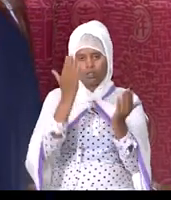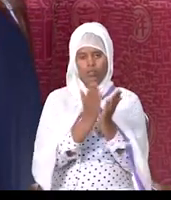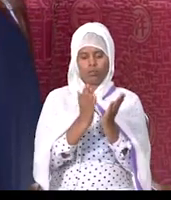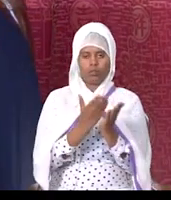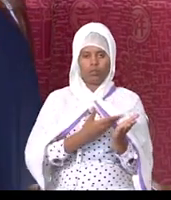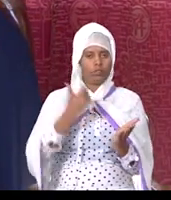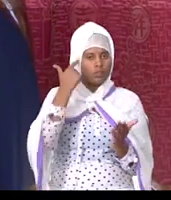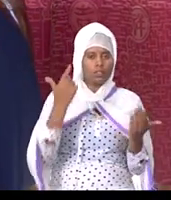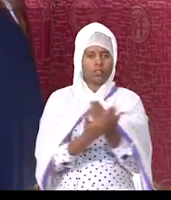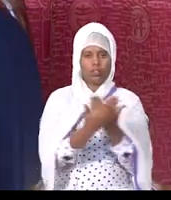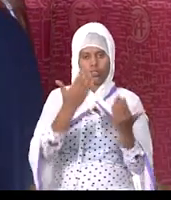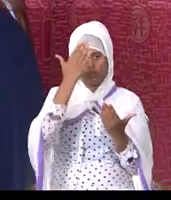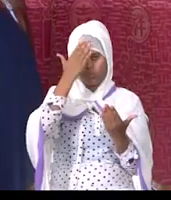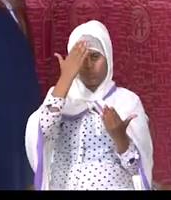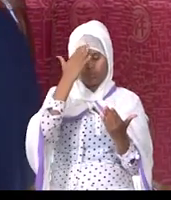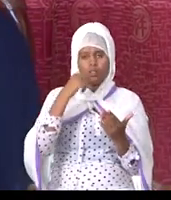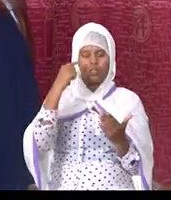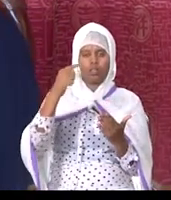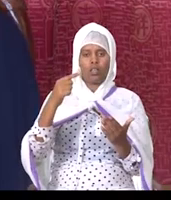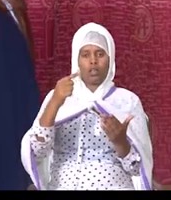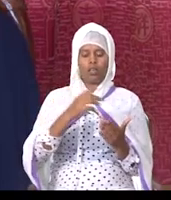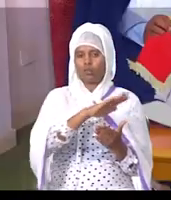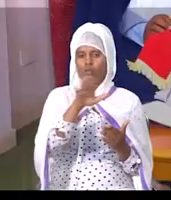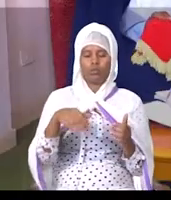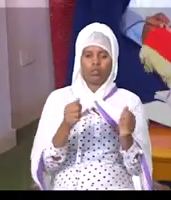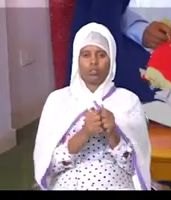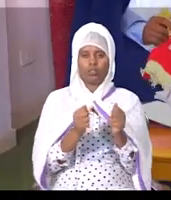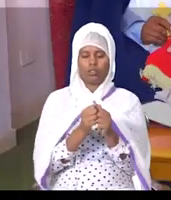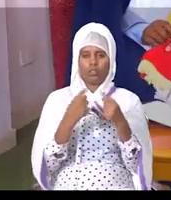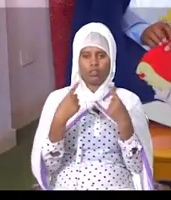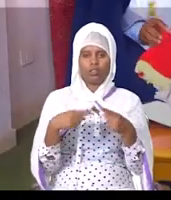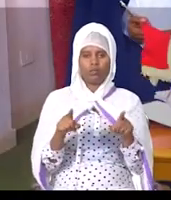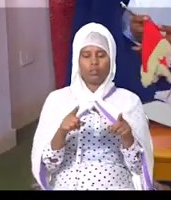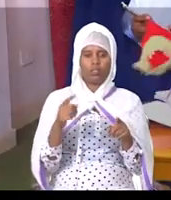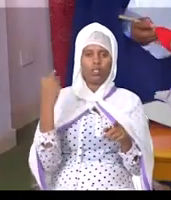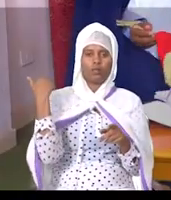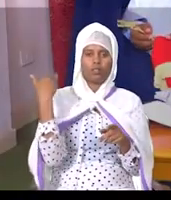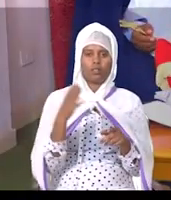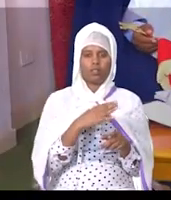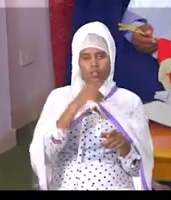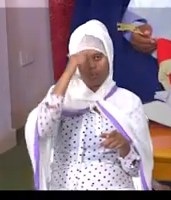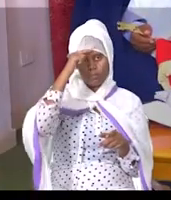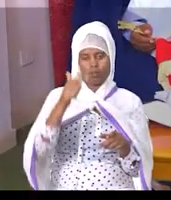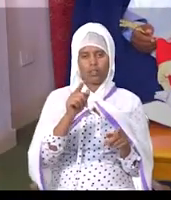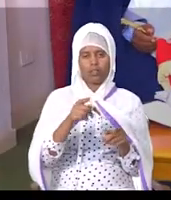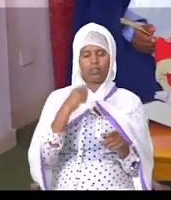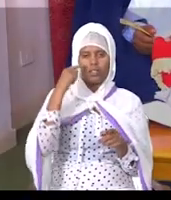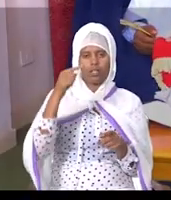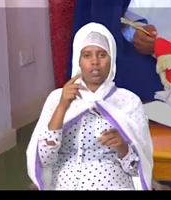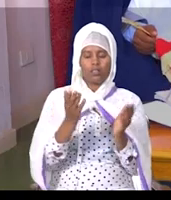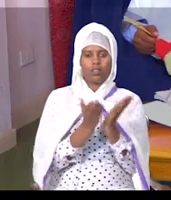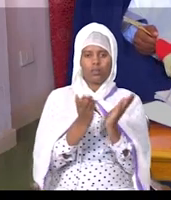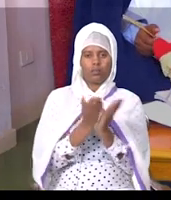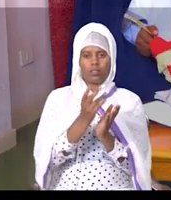ትምህርቲ ብዙሕ ሰሚዕናያ ዘይንፈልጥ ቃላት ኩሉ ነገራት ብፍላይ ከዓ ኣብ ደገ ዘለና ምእመናን እዚ